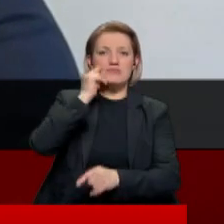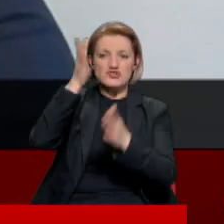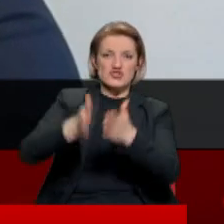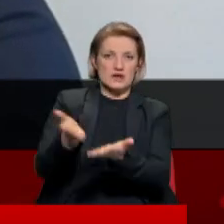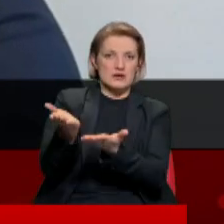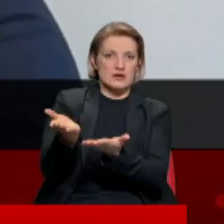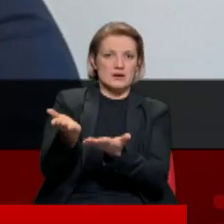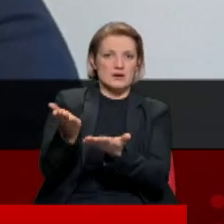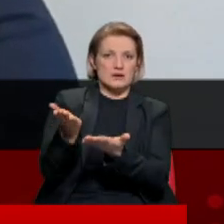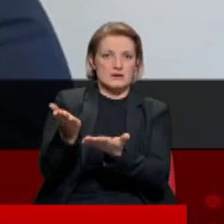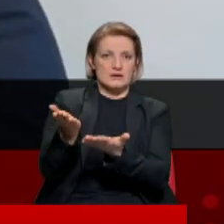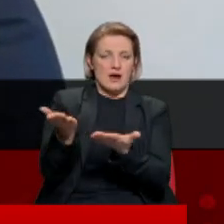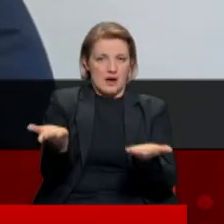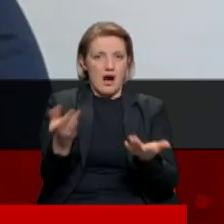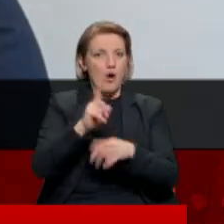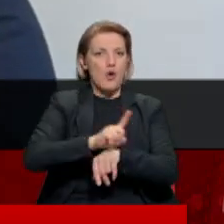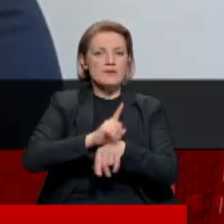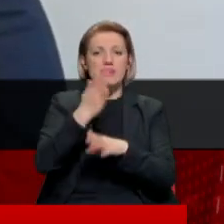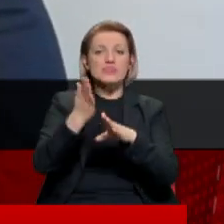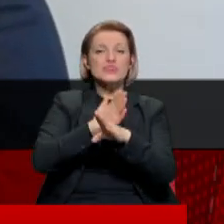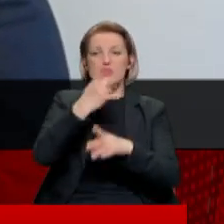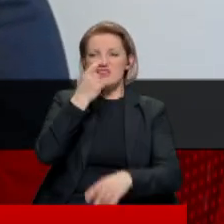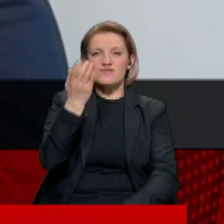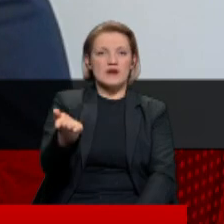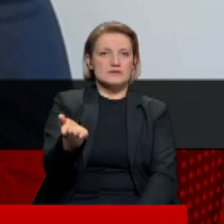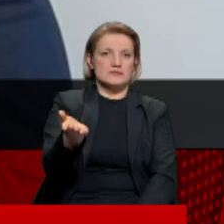oradaydı. Yani o zaman niye oradasın?